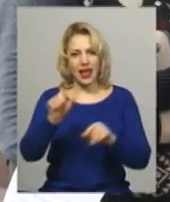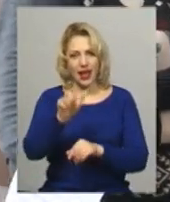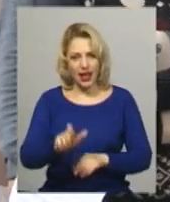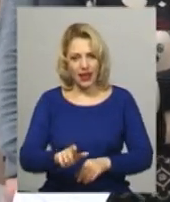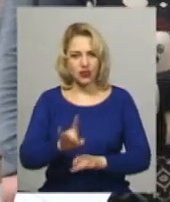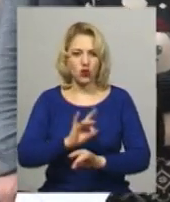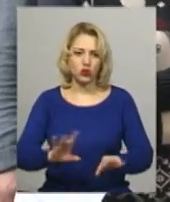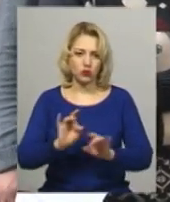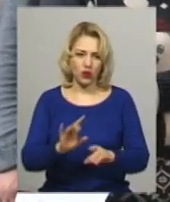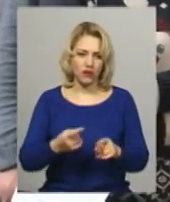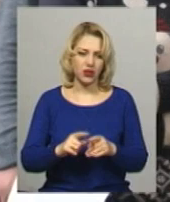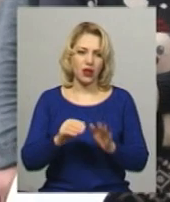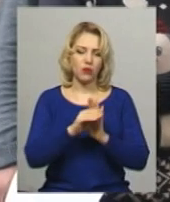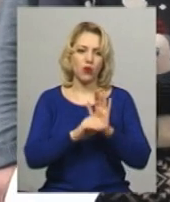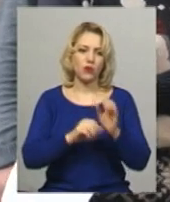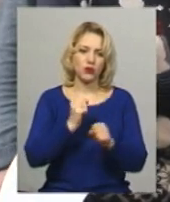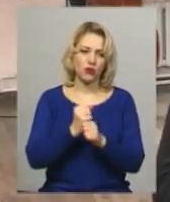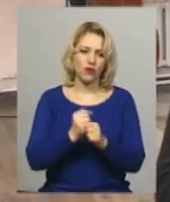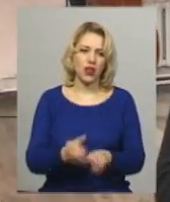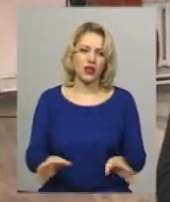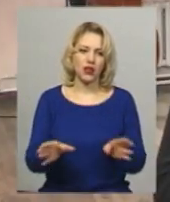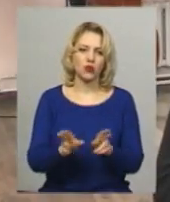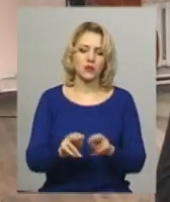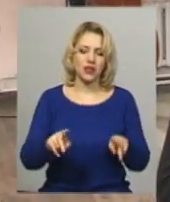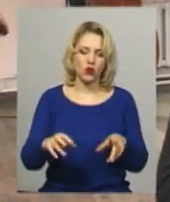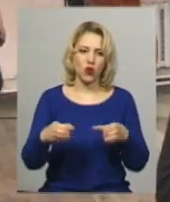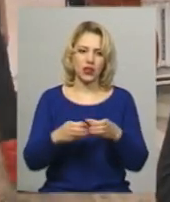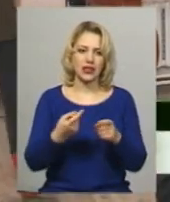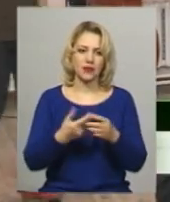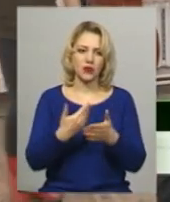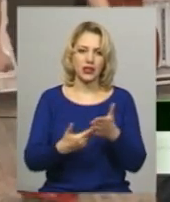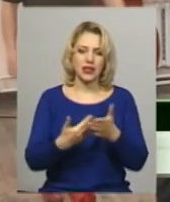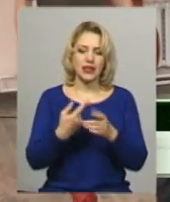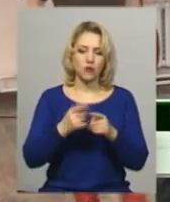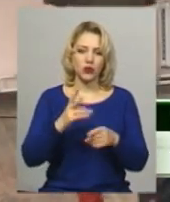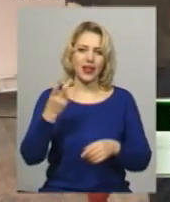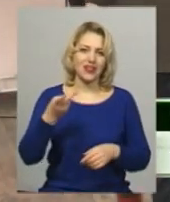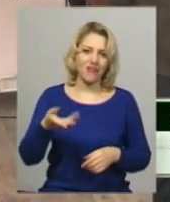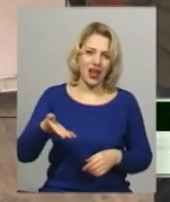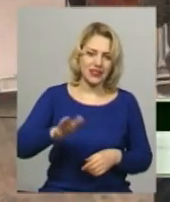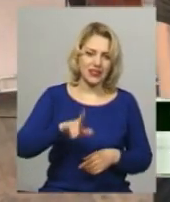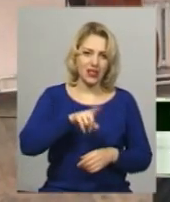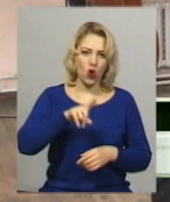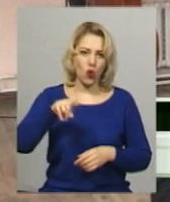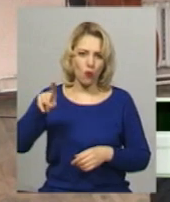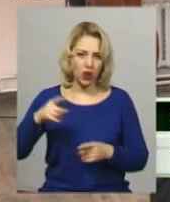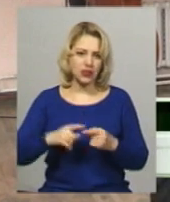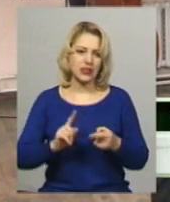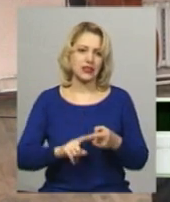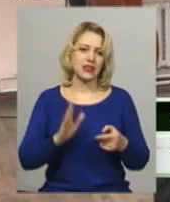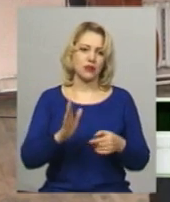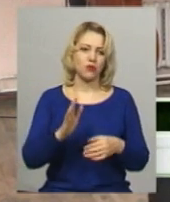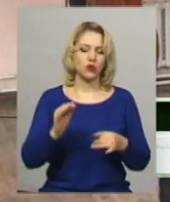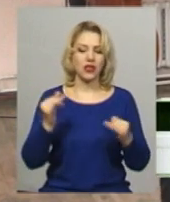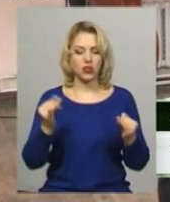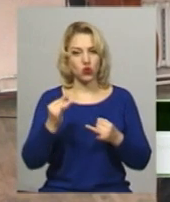програмою працювали з хором і танцювальним колективом. Орієнтовно це буде 20 композицій, це пісні УПА, історичні